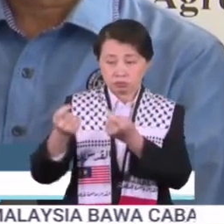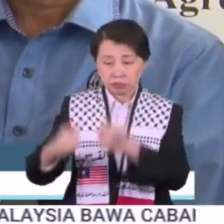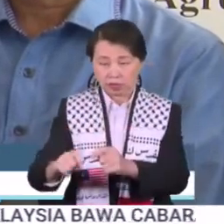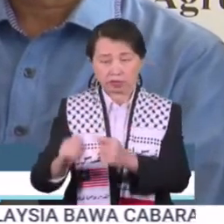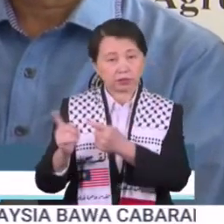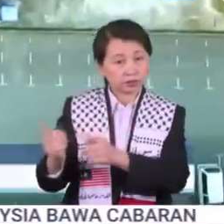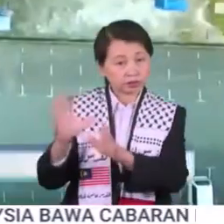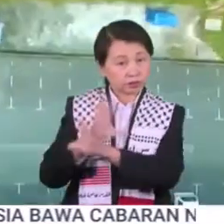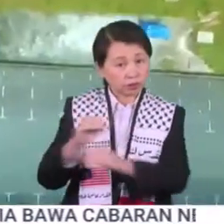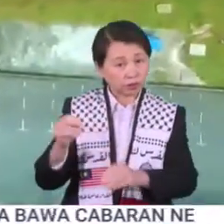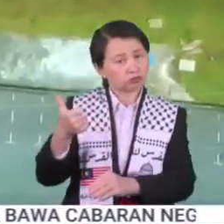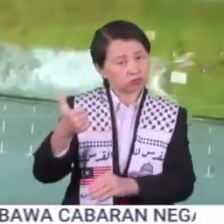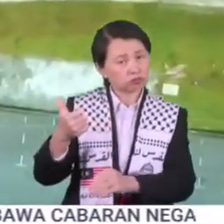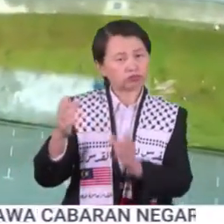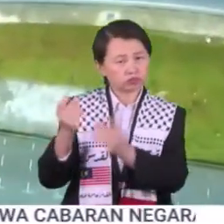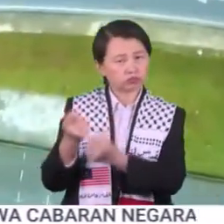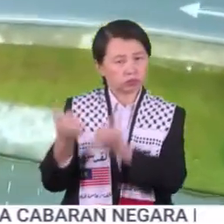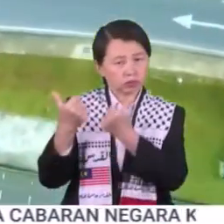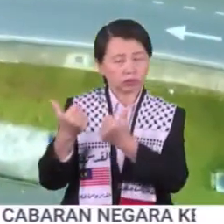Borneo Sarawak.